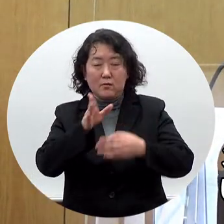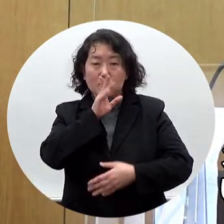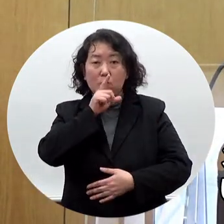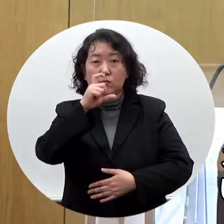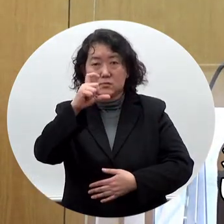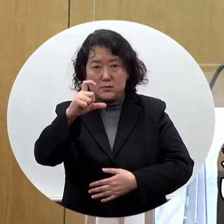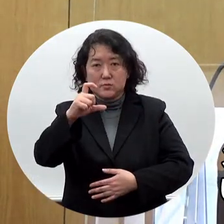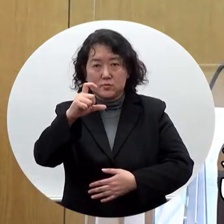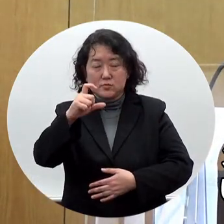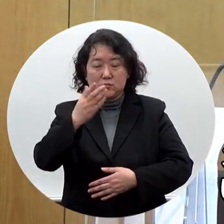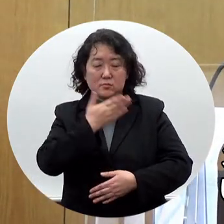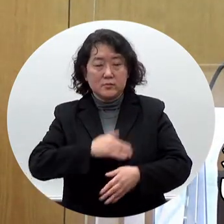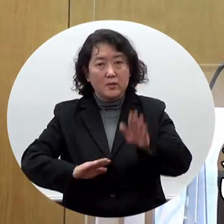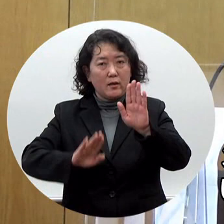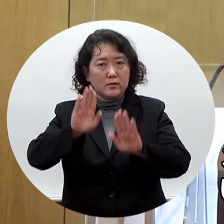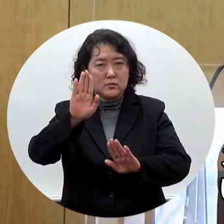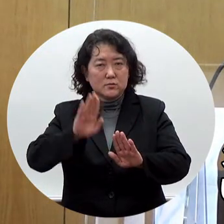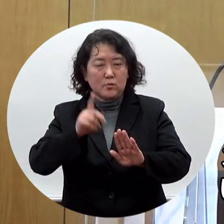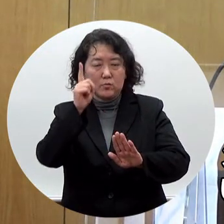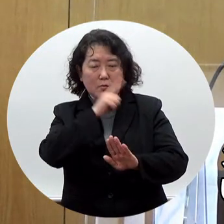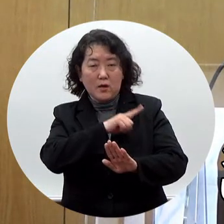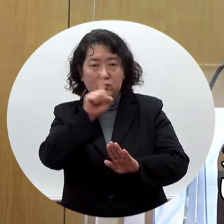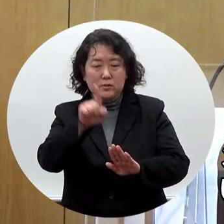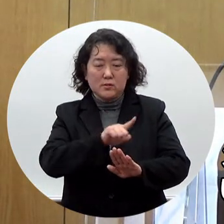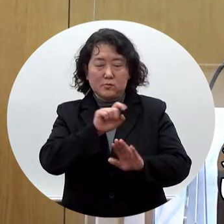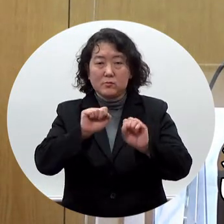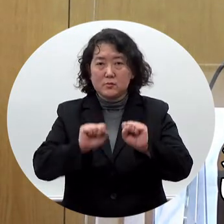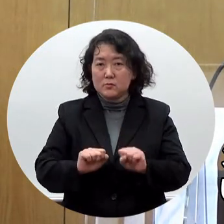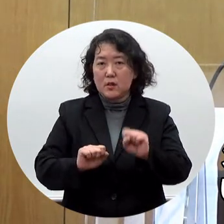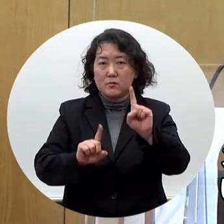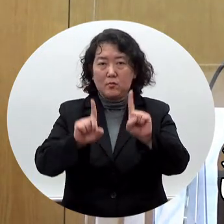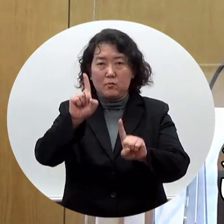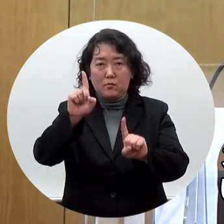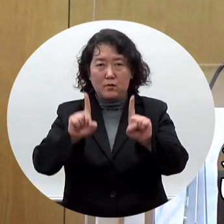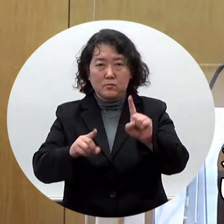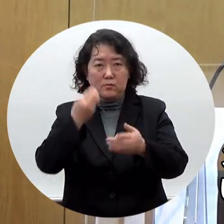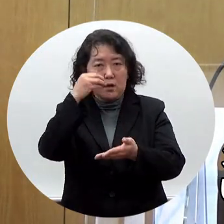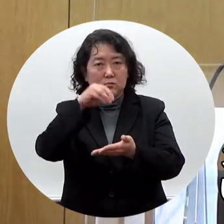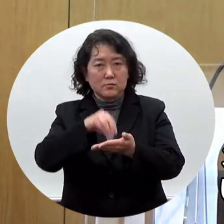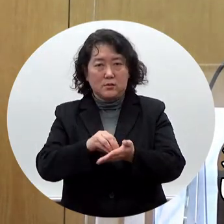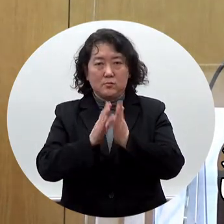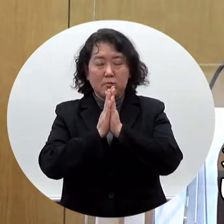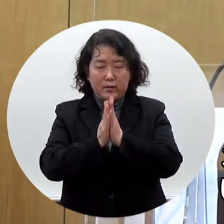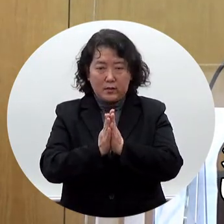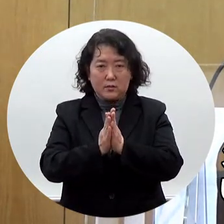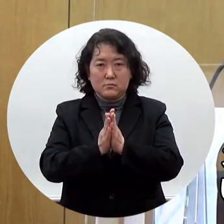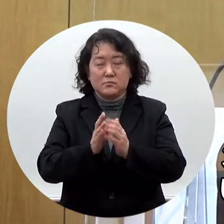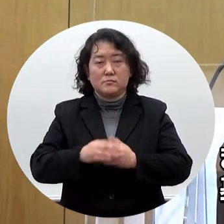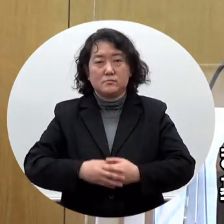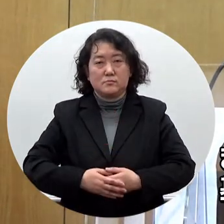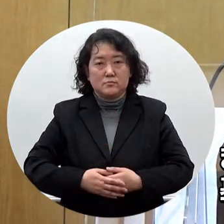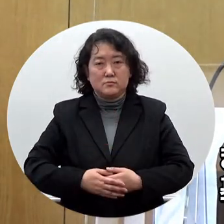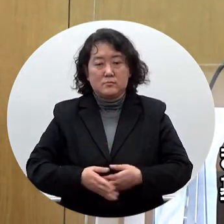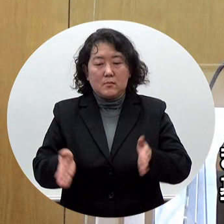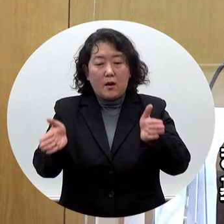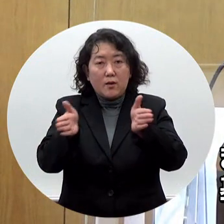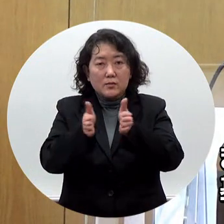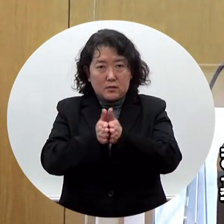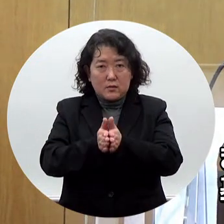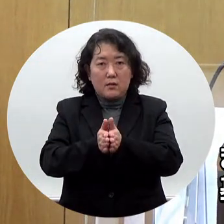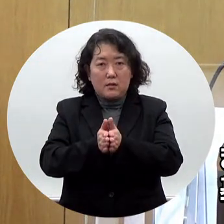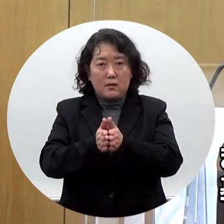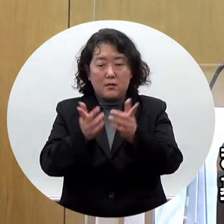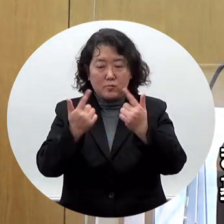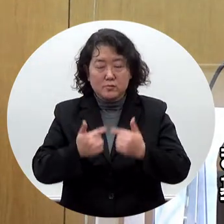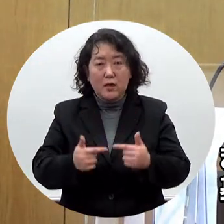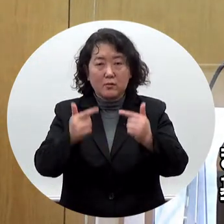の体調がお悪い方がいるのかどうなのかというふうな確認でございます。合わせて、普